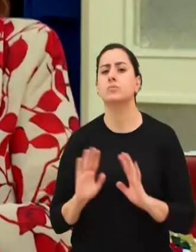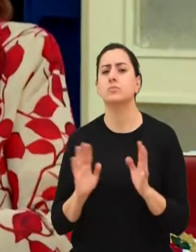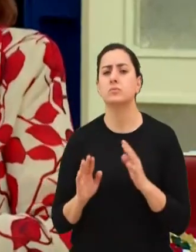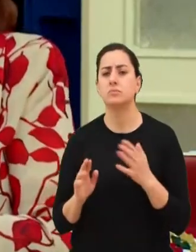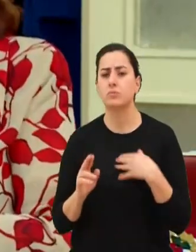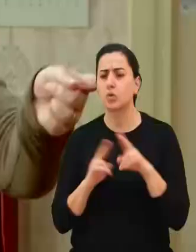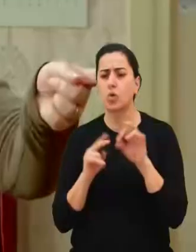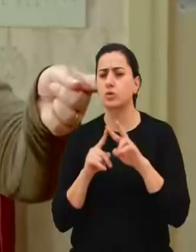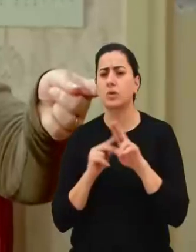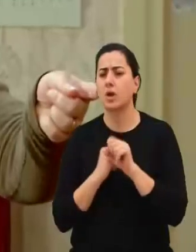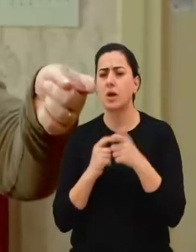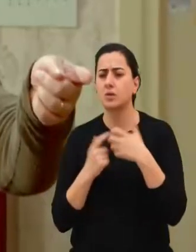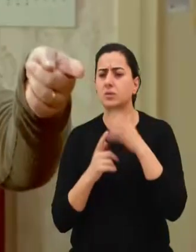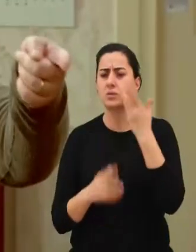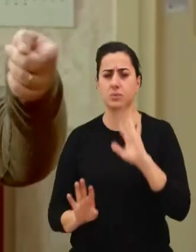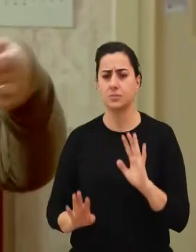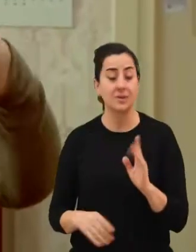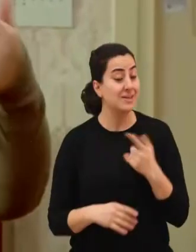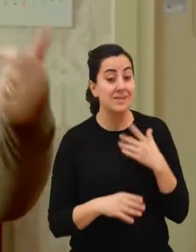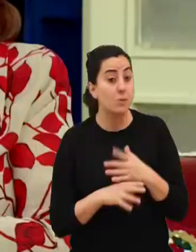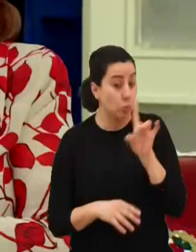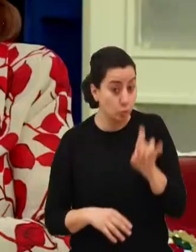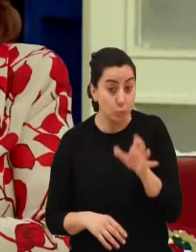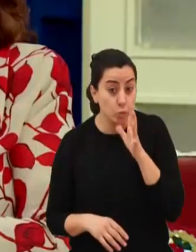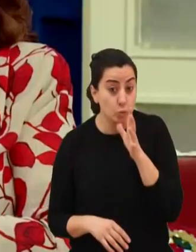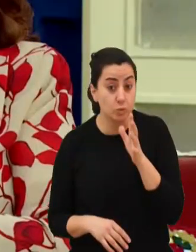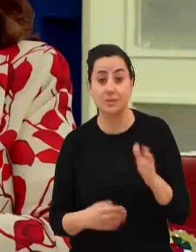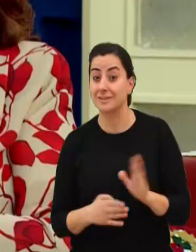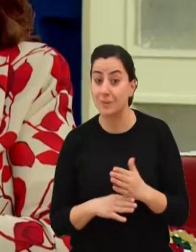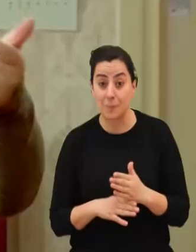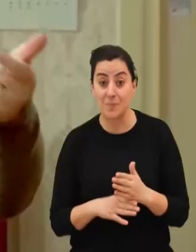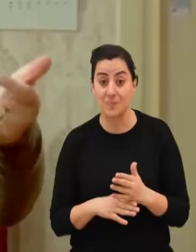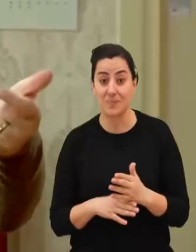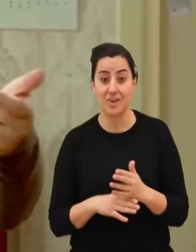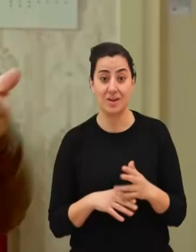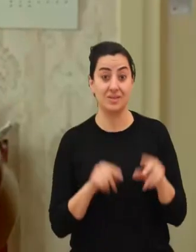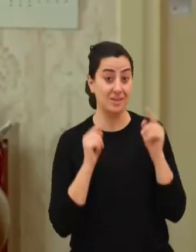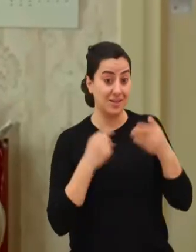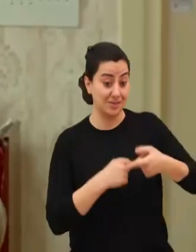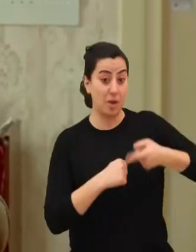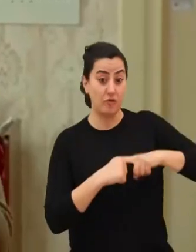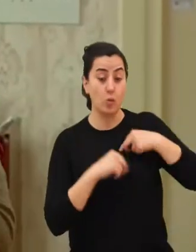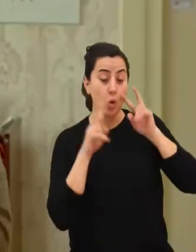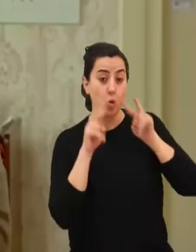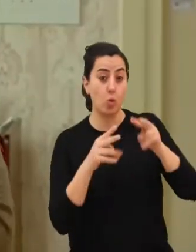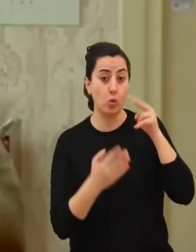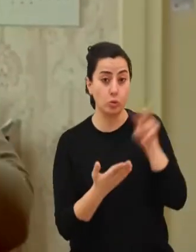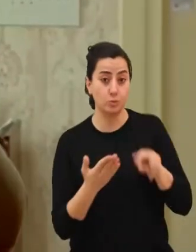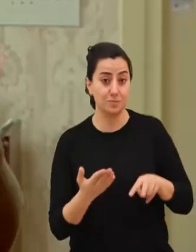ben konkene falan gitmedim. Neden soruyorum? Ha, neden soruyorum? Bir saniye, şunun için soruyorum. Geçen ben gazetede